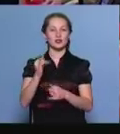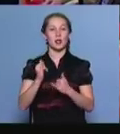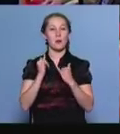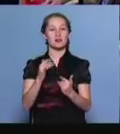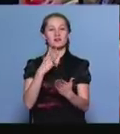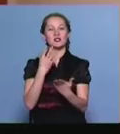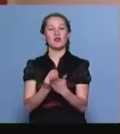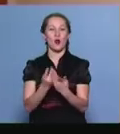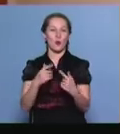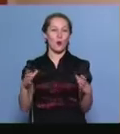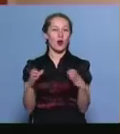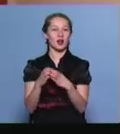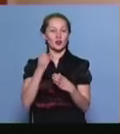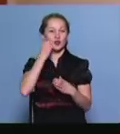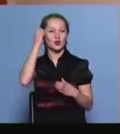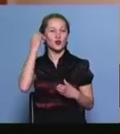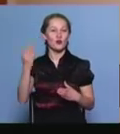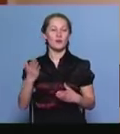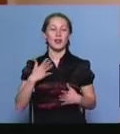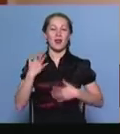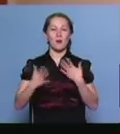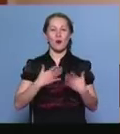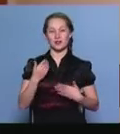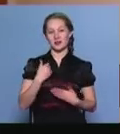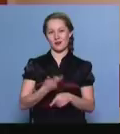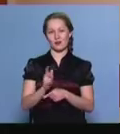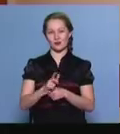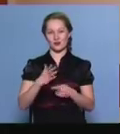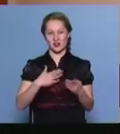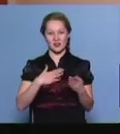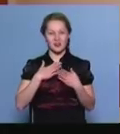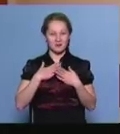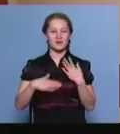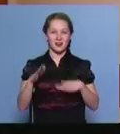коллективу. Эмоция одна. Я очень рад и доволен за